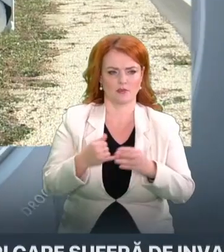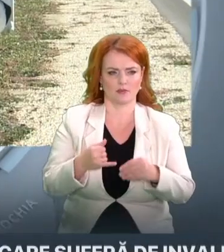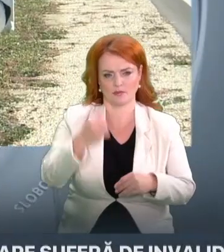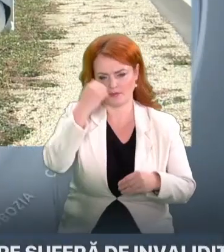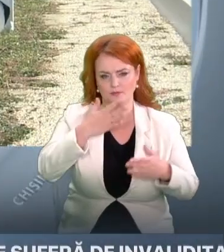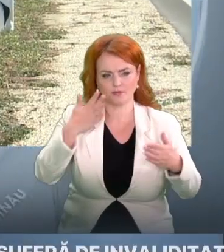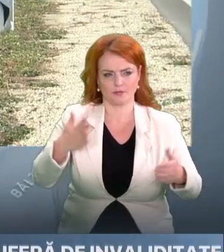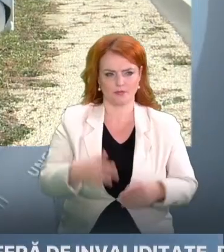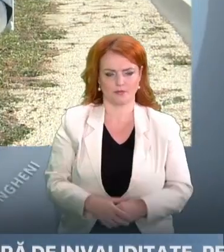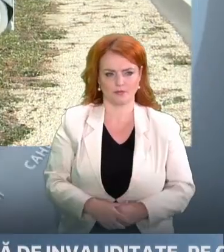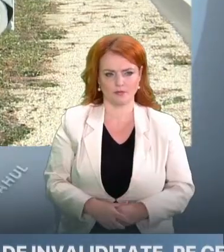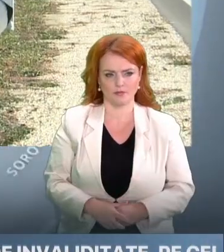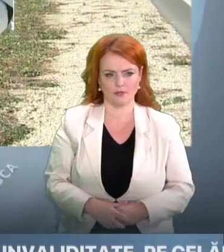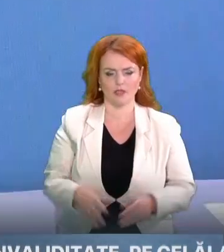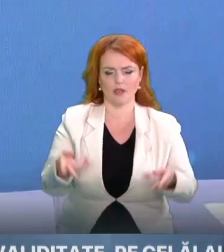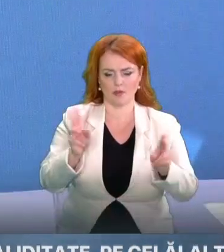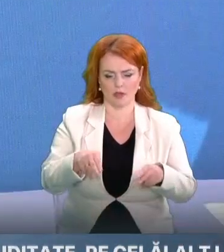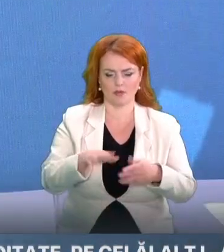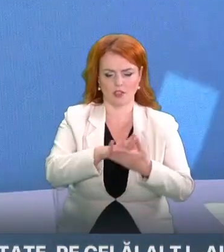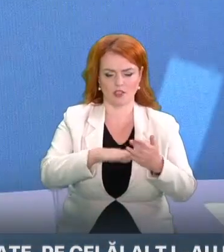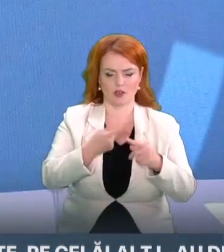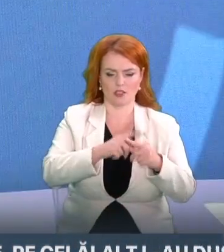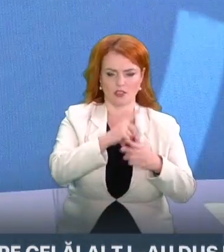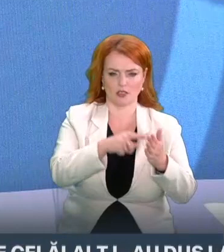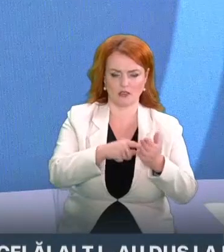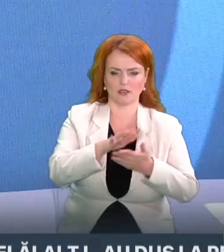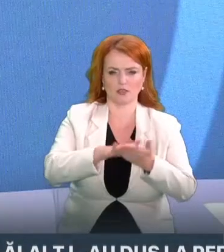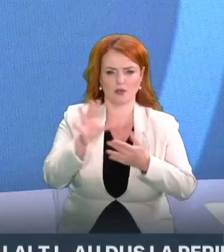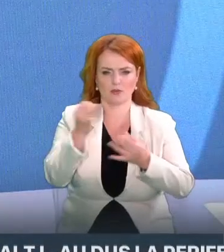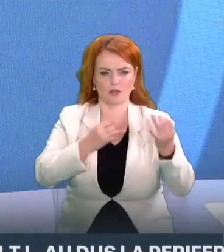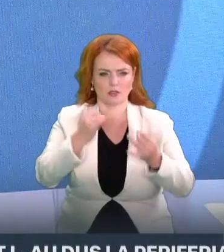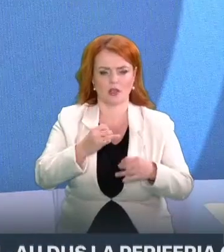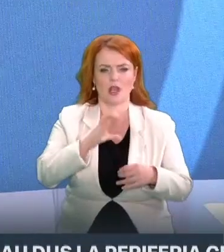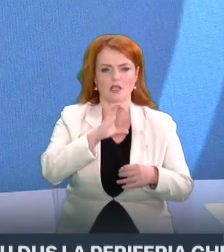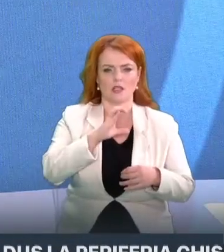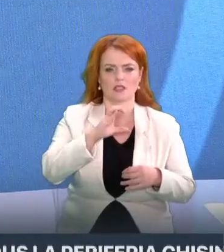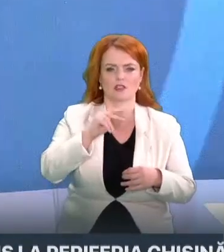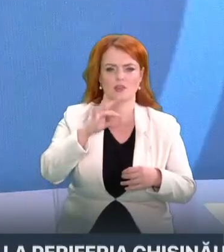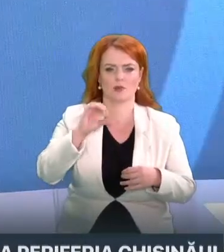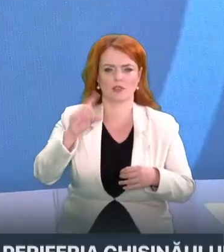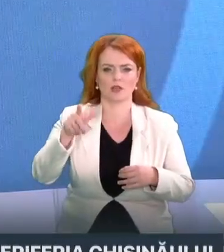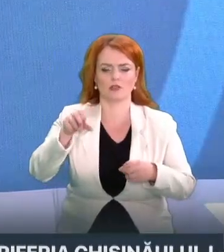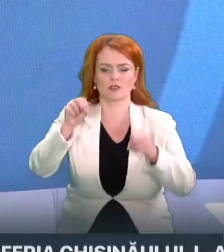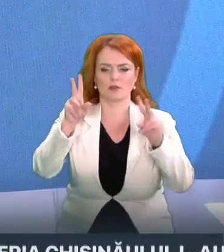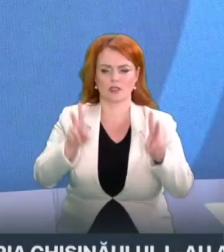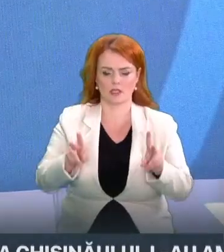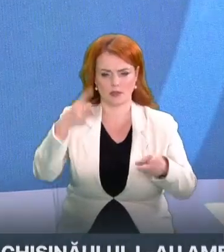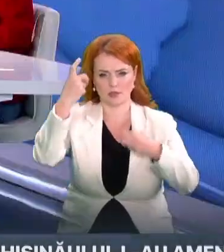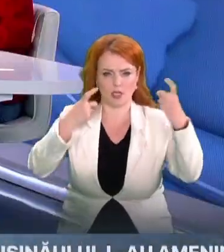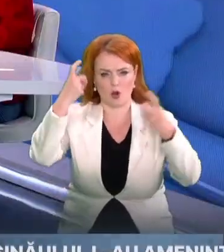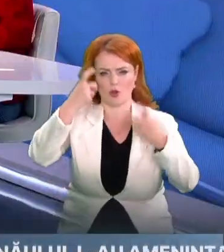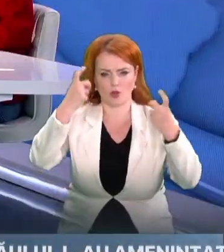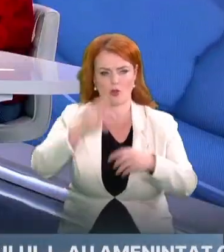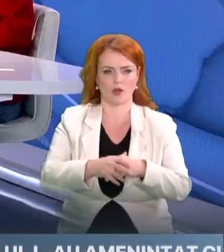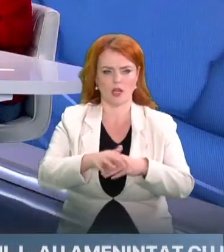Valeria, îți mulțumesc. Rămânem la același subiect și asta deoarece discutăm în continuare cu Stanislav Cebătar, criminalist și psiholog. Domnule